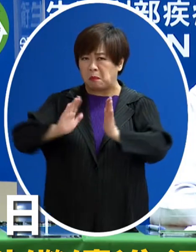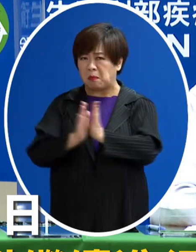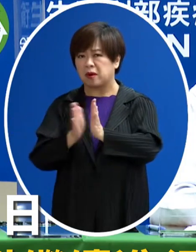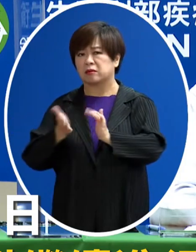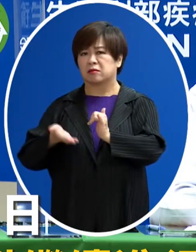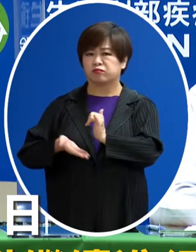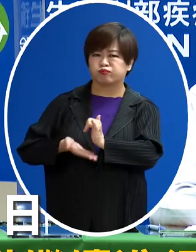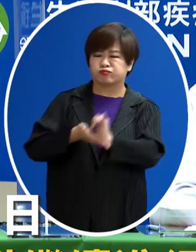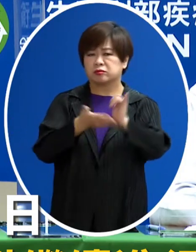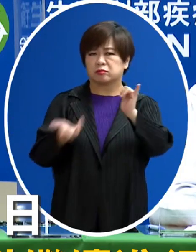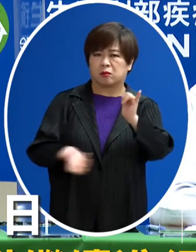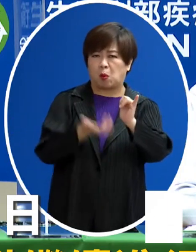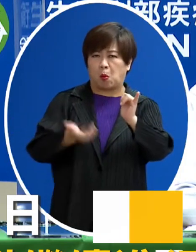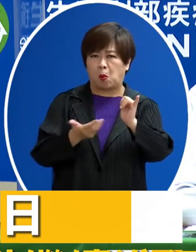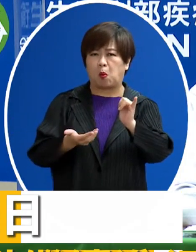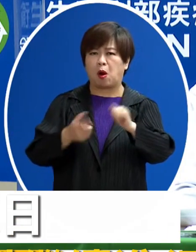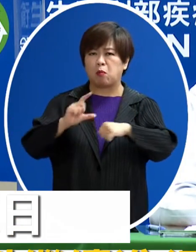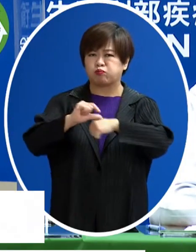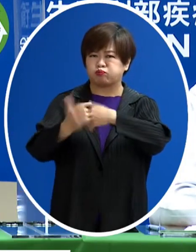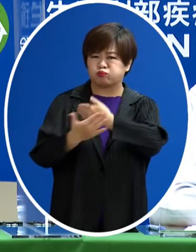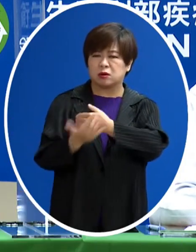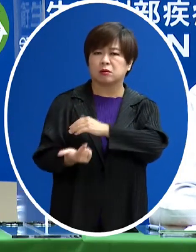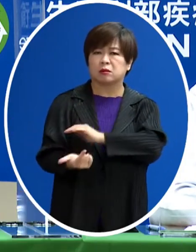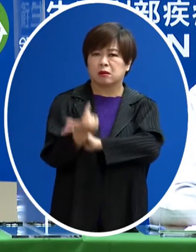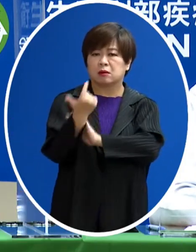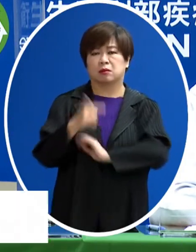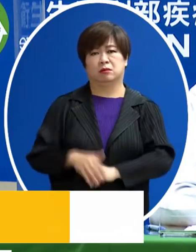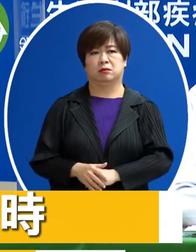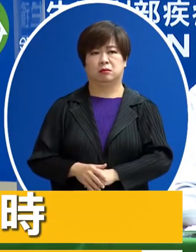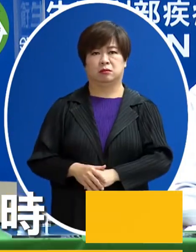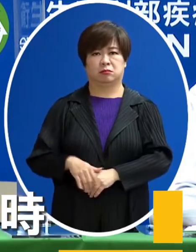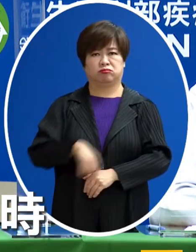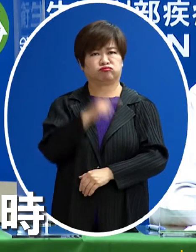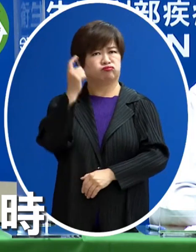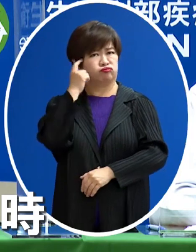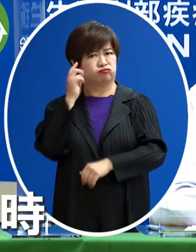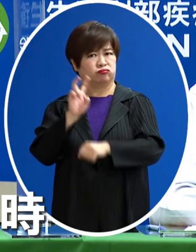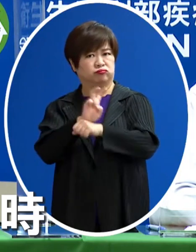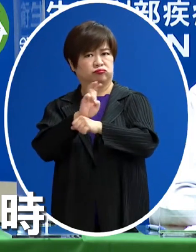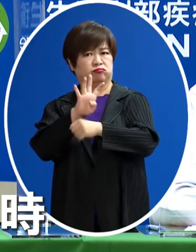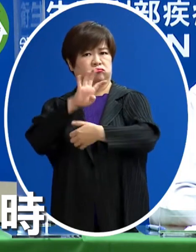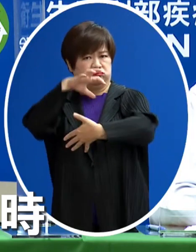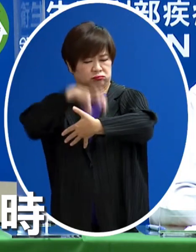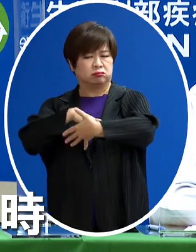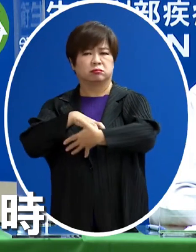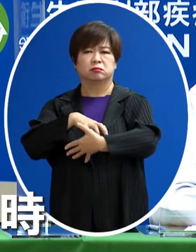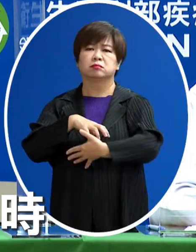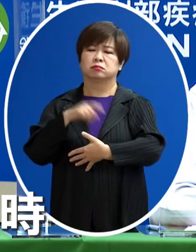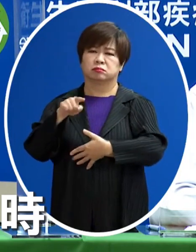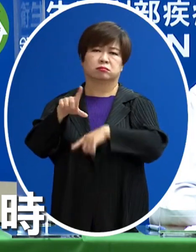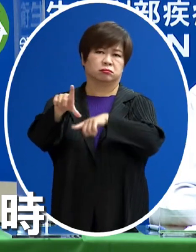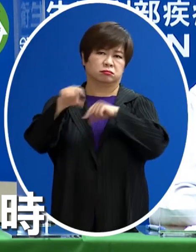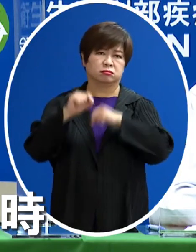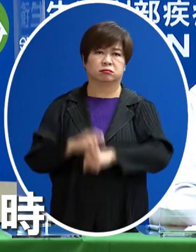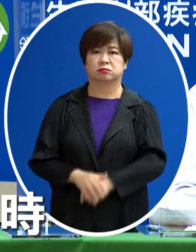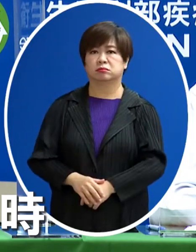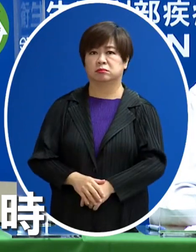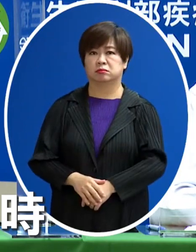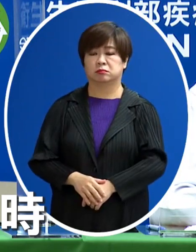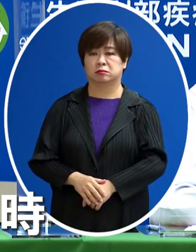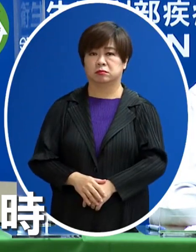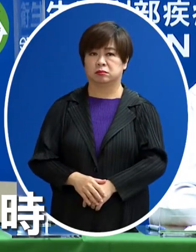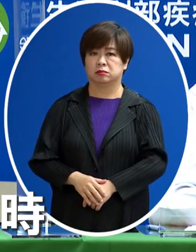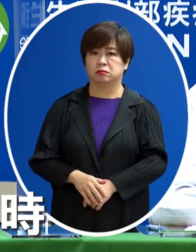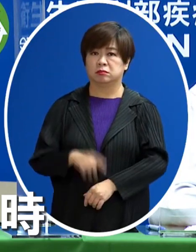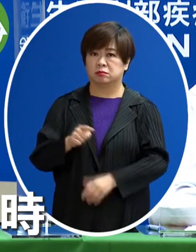状况底下，大家在食物上就是以24小时为原则来做处理。这个有一个很重要的一部